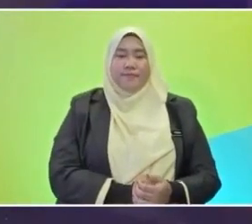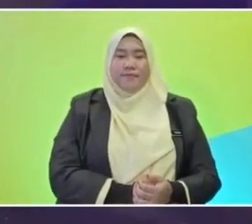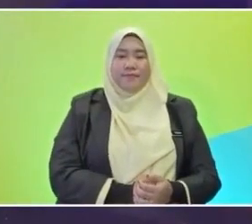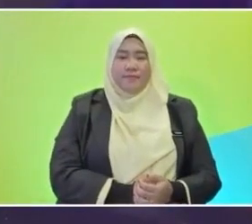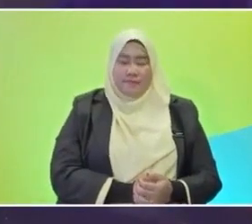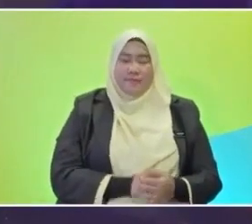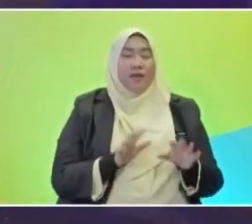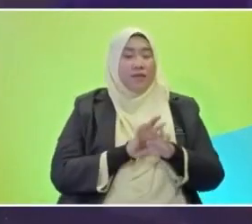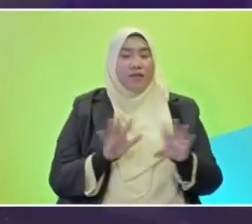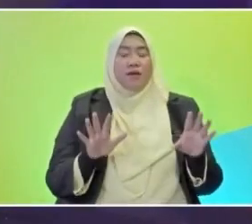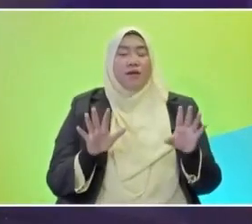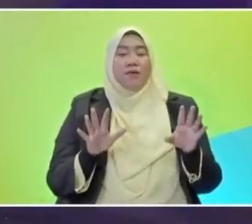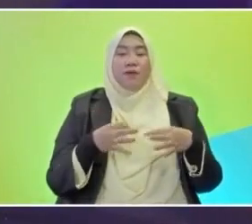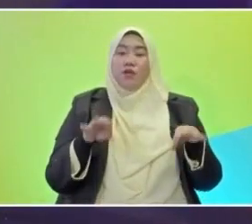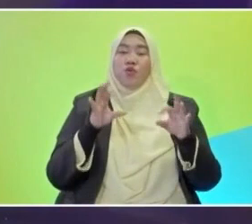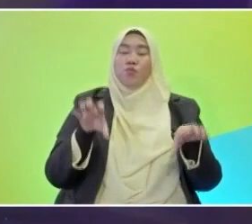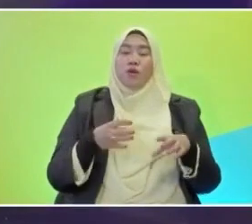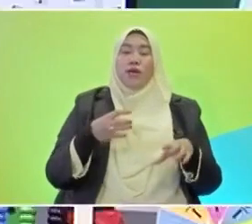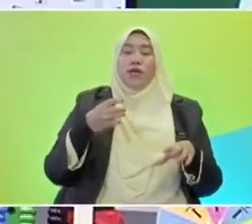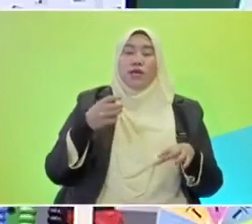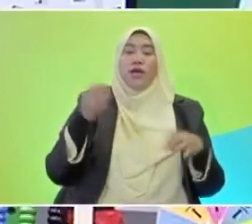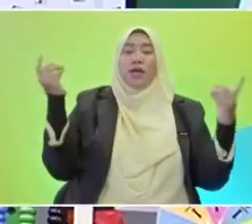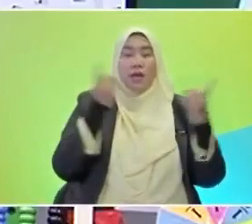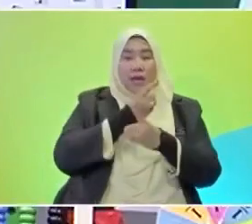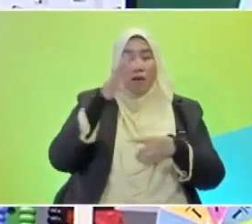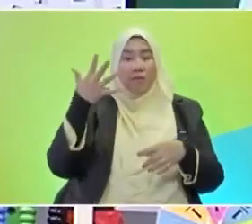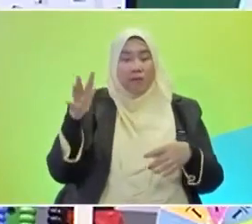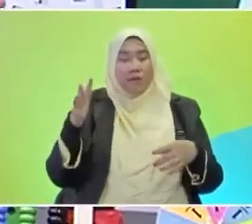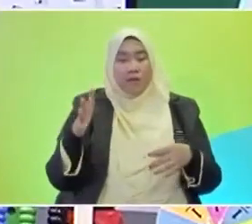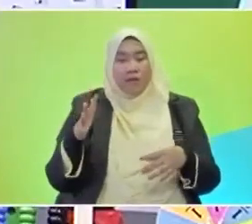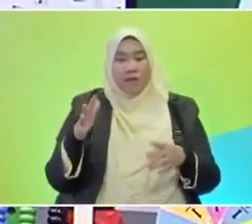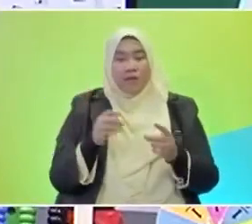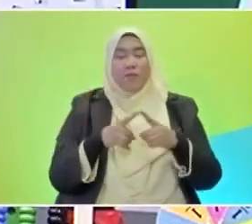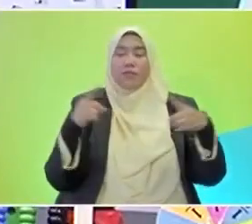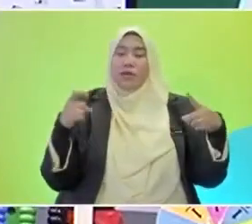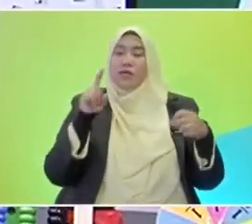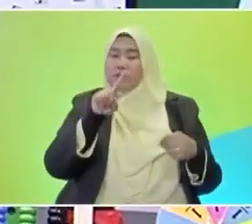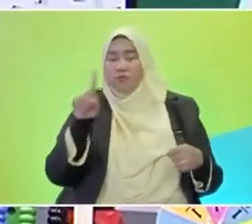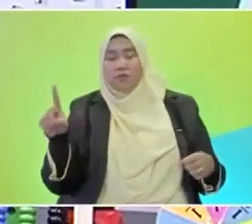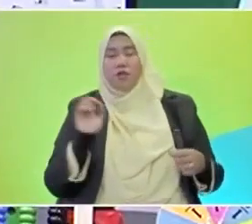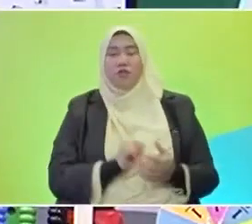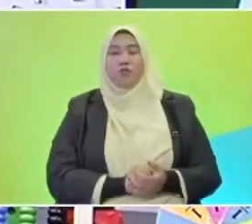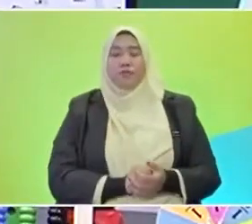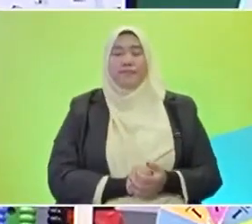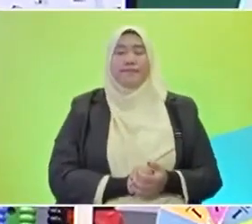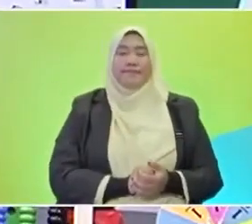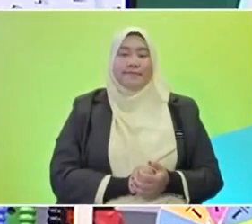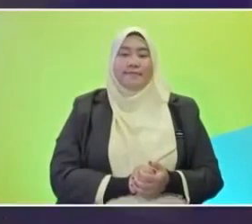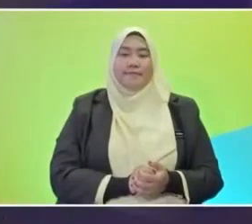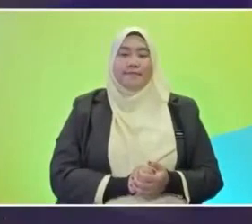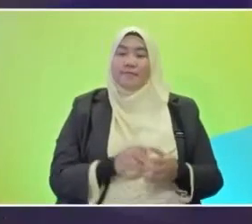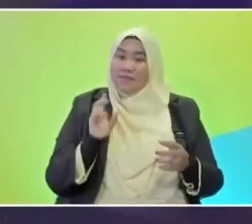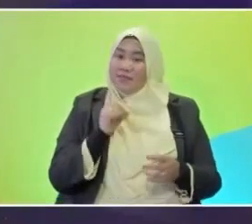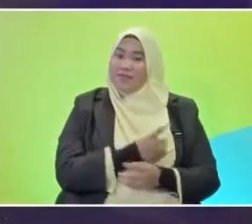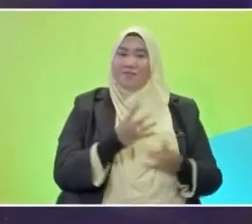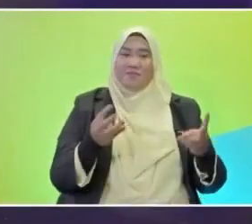betul Kita pecah kayak donombo itu Iya betul ikut Tiga Dara berapa Dapat 15 gitu Enggak coba lah